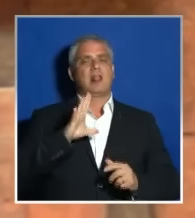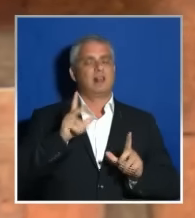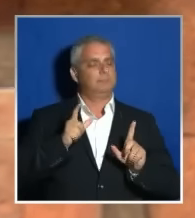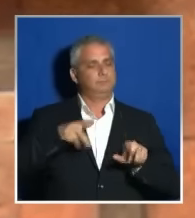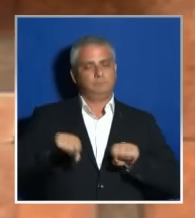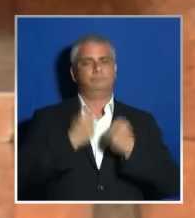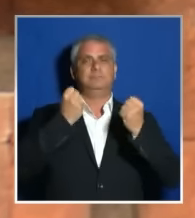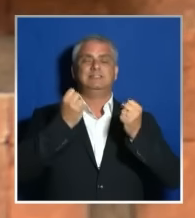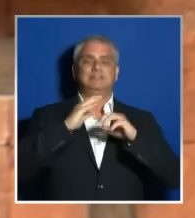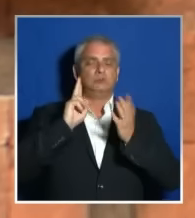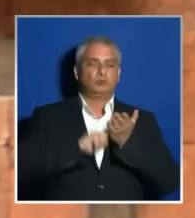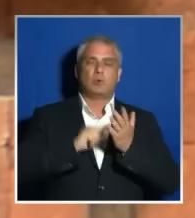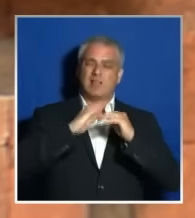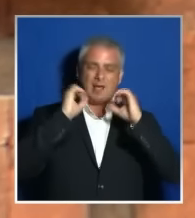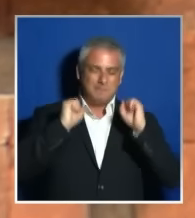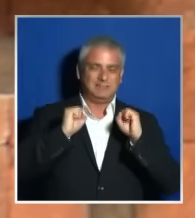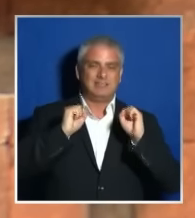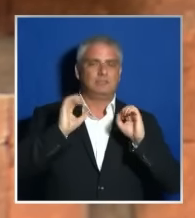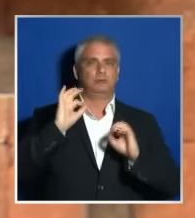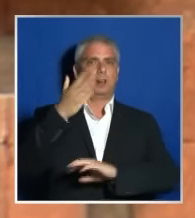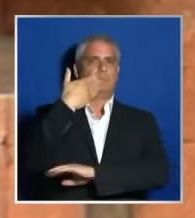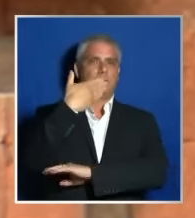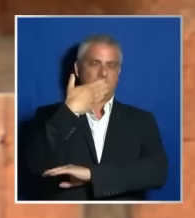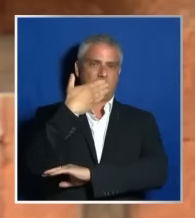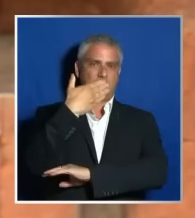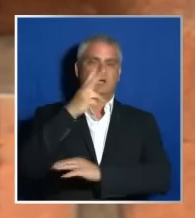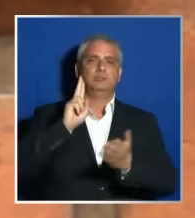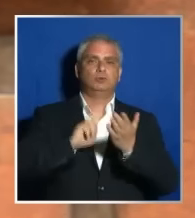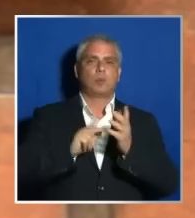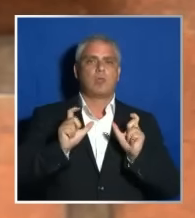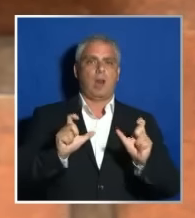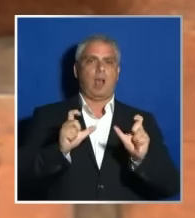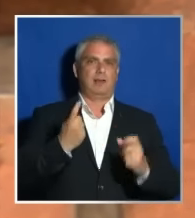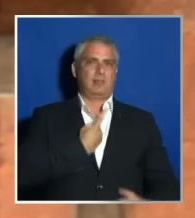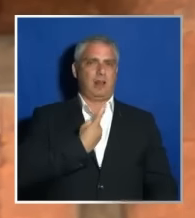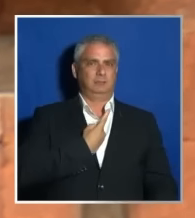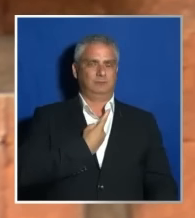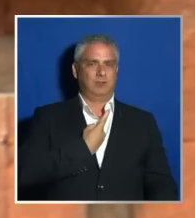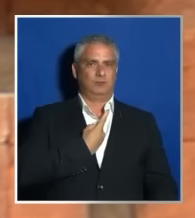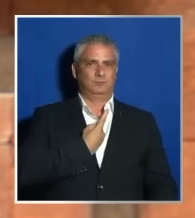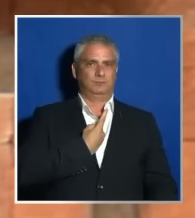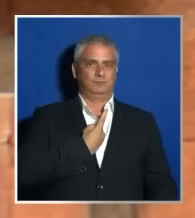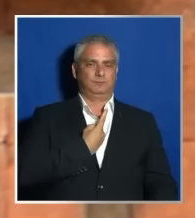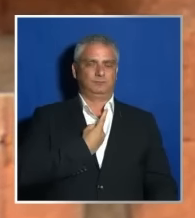את זכותנו הבסיסית, היסודית ביותר של מדינה, הזכות להגן על עצמנו.